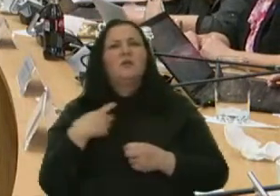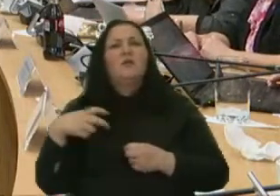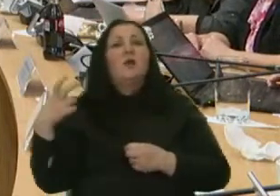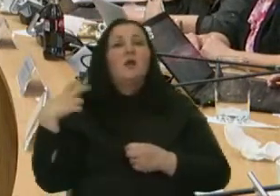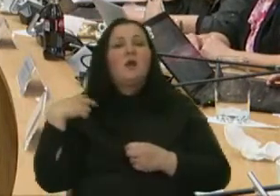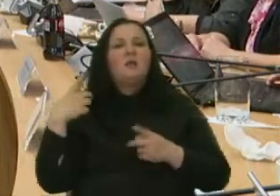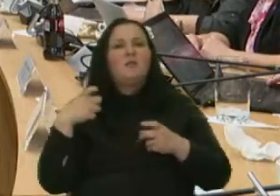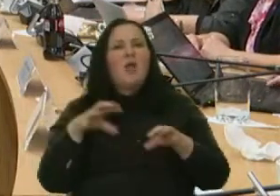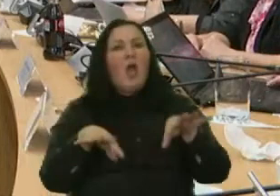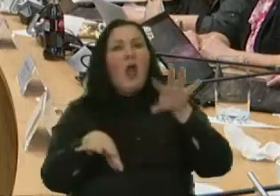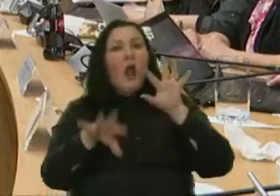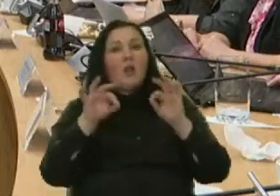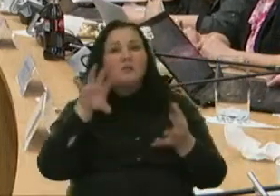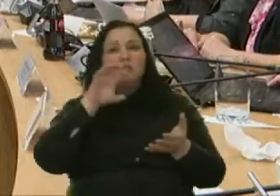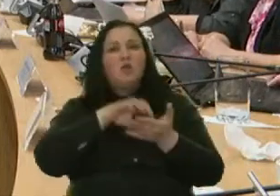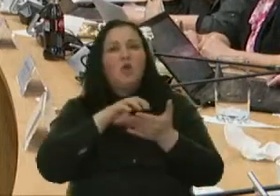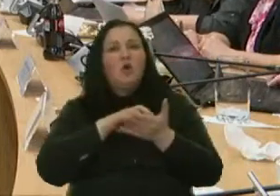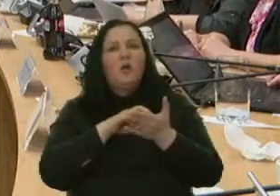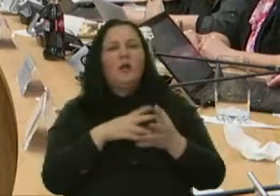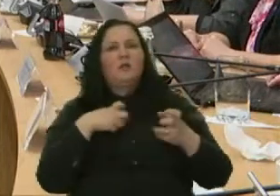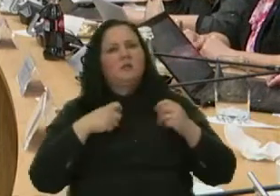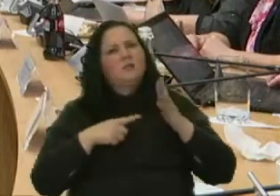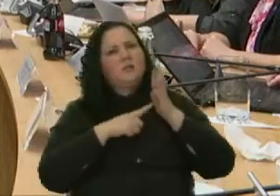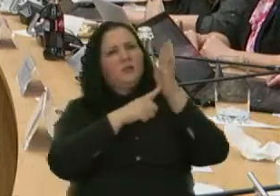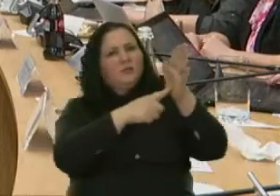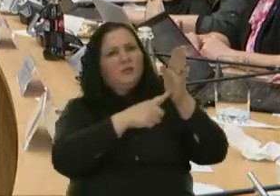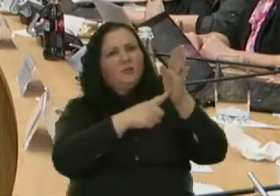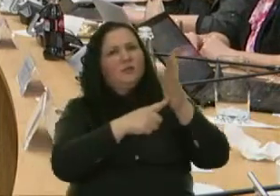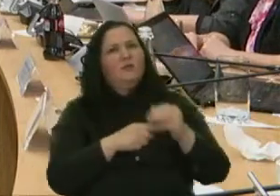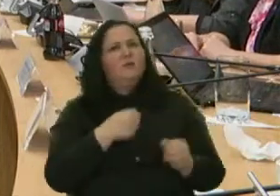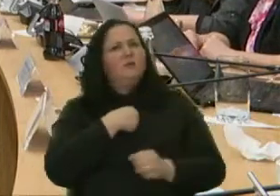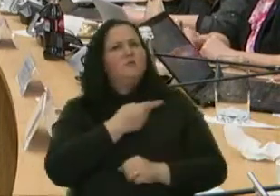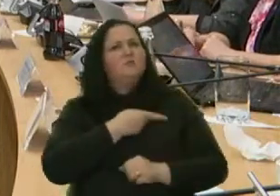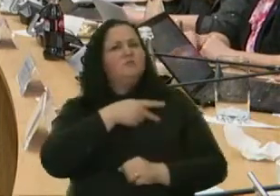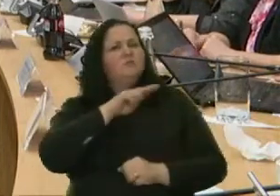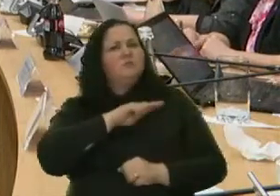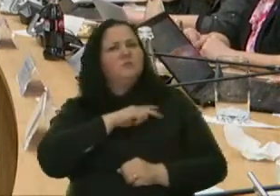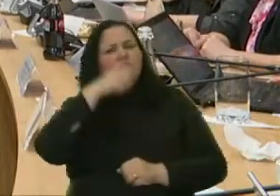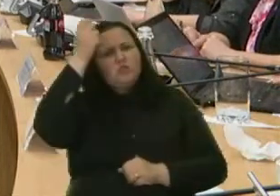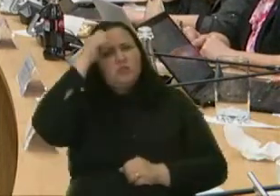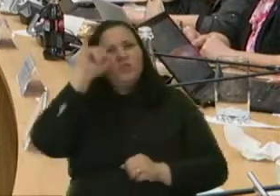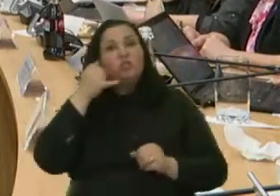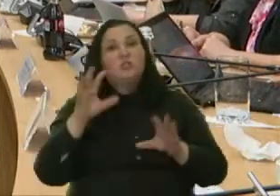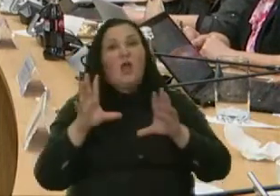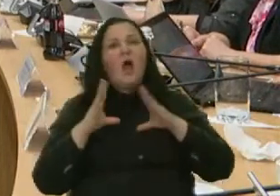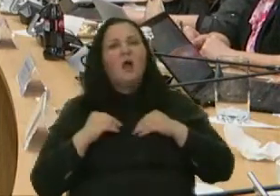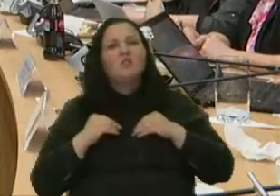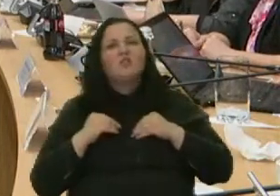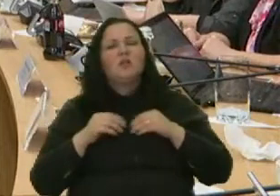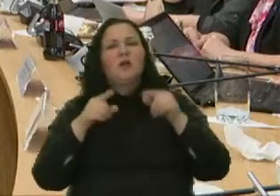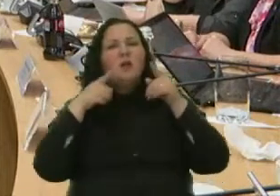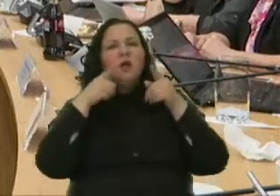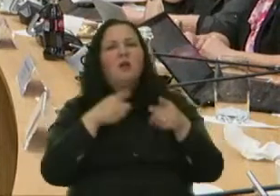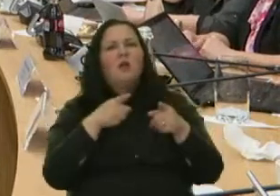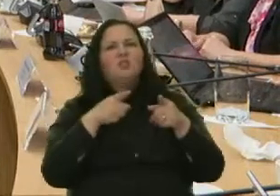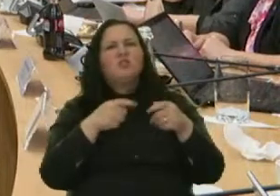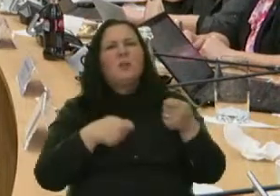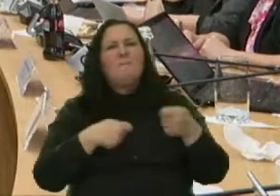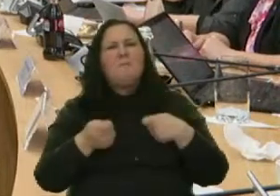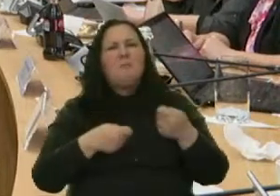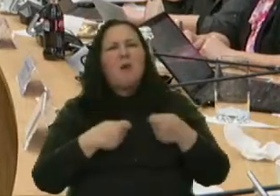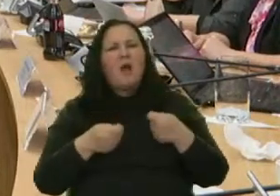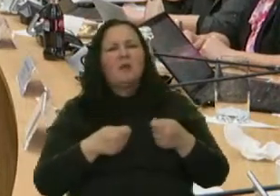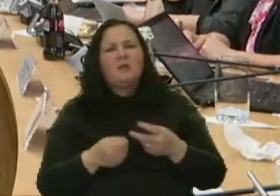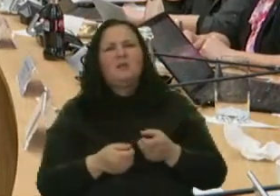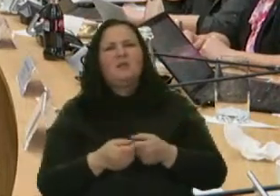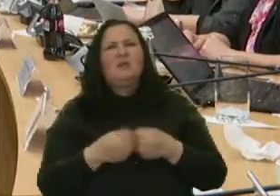ales local să reprezint cetățeanul și să acceptăm acest marketing